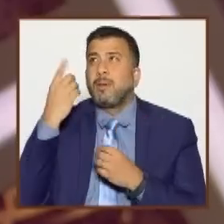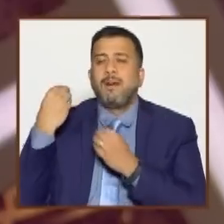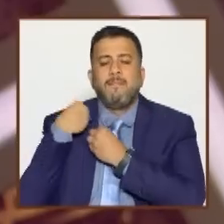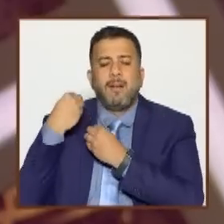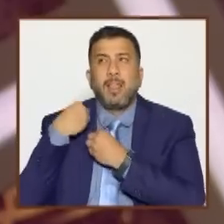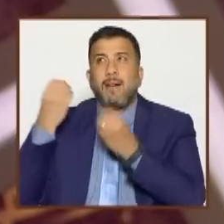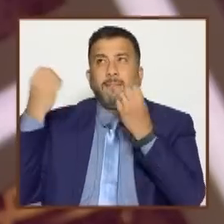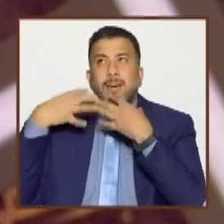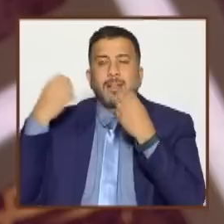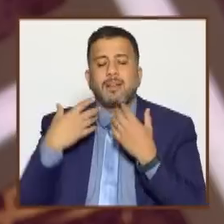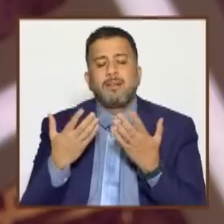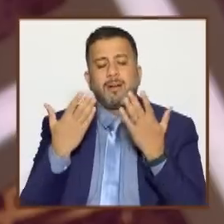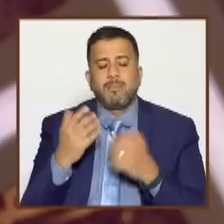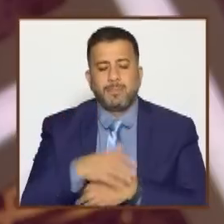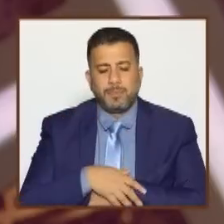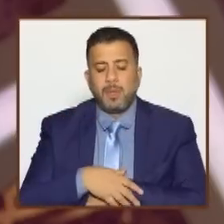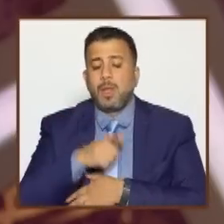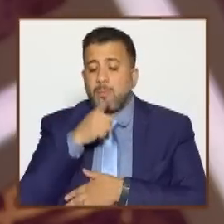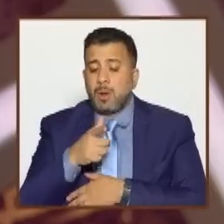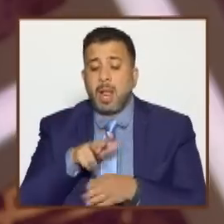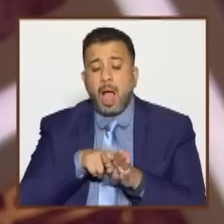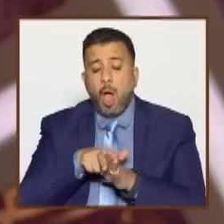مثلا. وإذا مر بآية عذاب